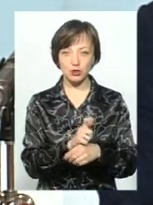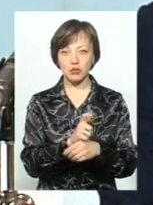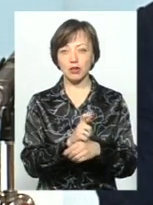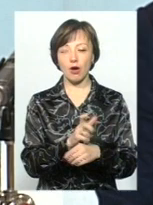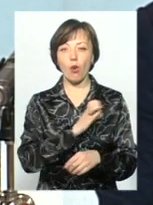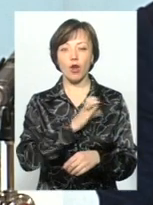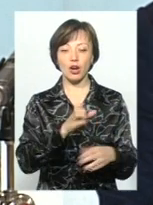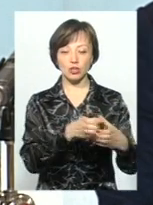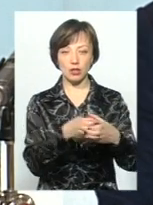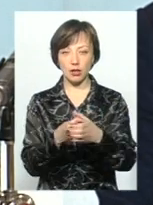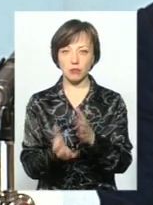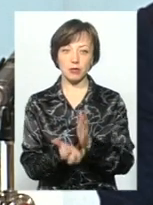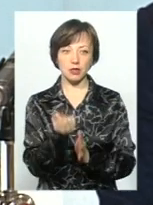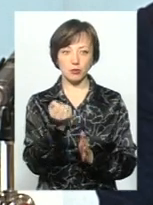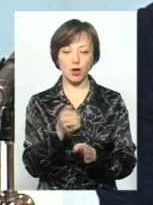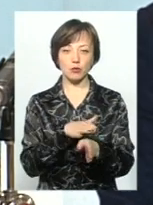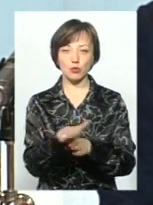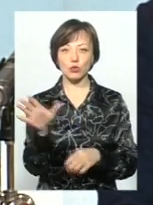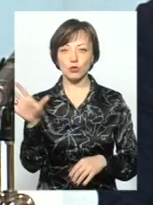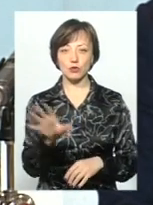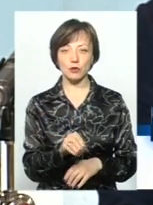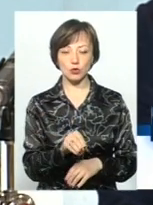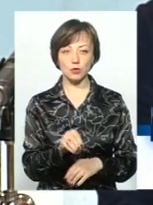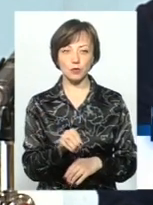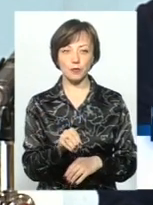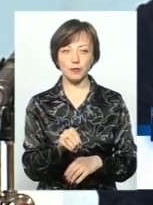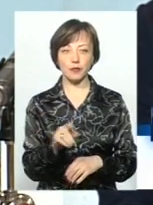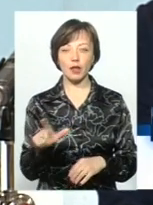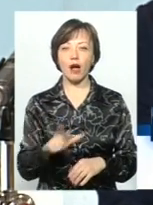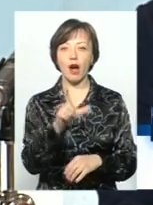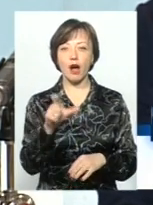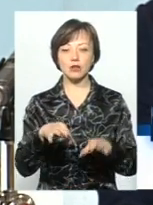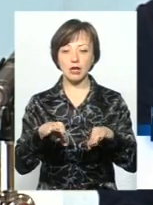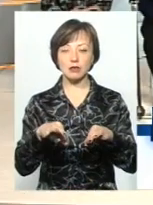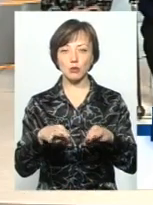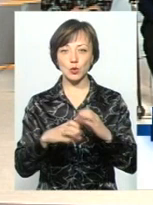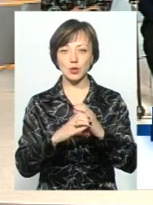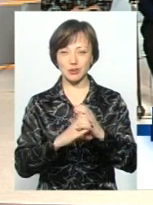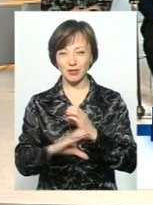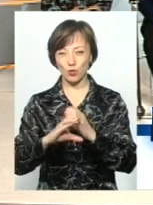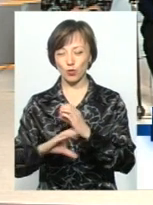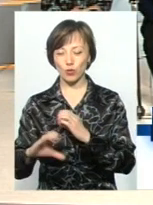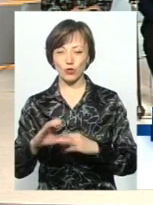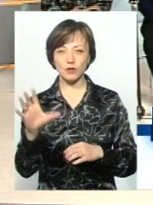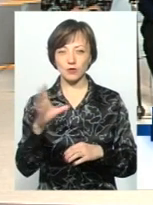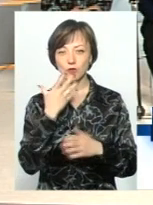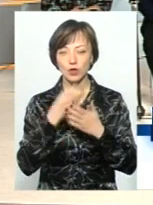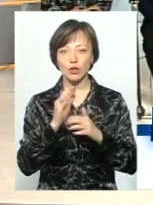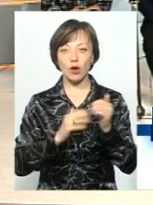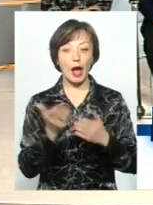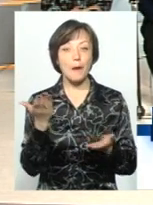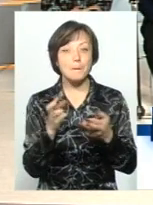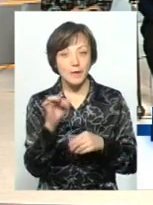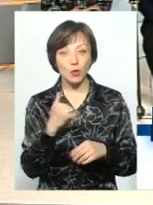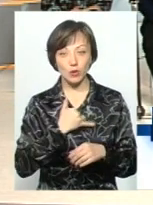фактично сьогодні утримують абсолютно усю газотранспортну систему у своїх руках. Якби ми мали можливість сьогодні говорити